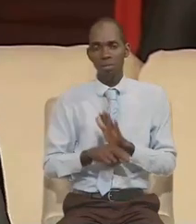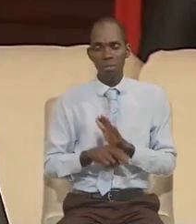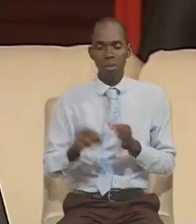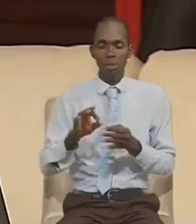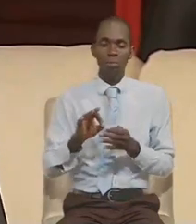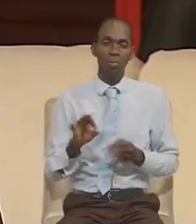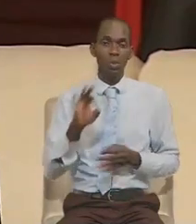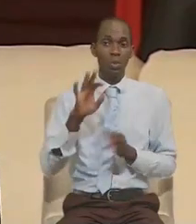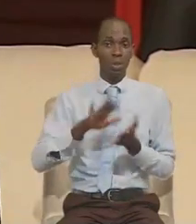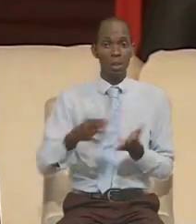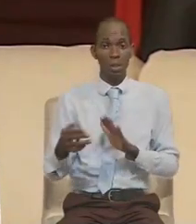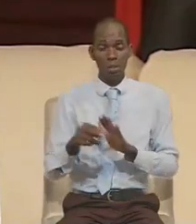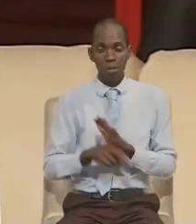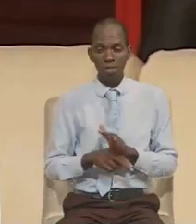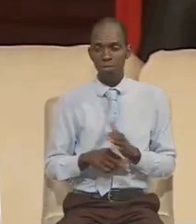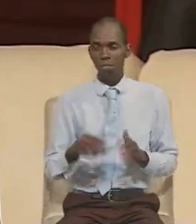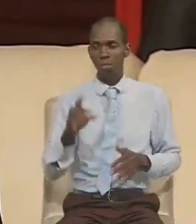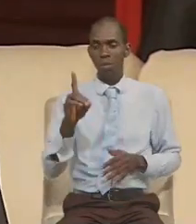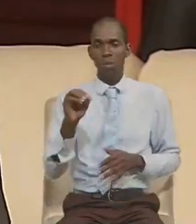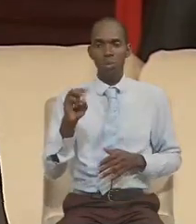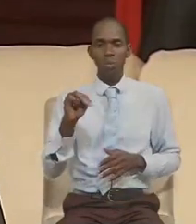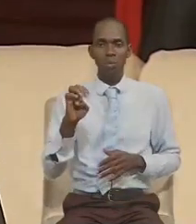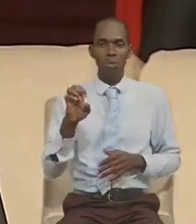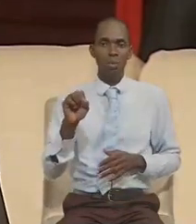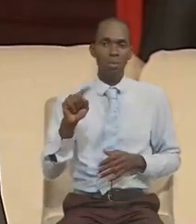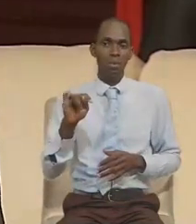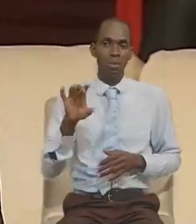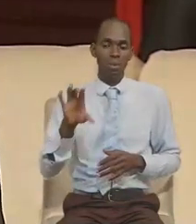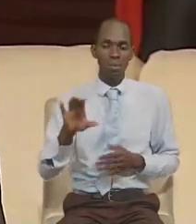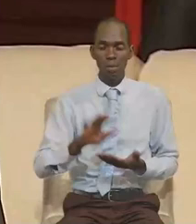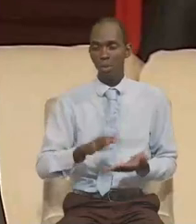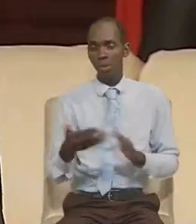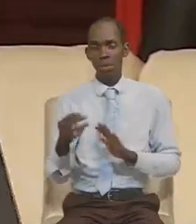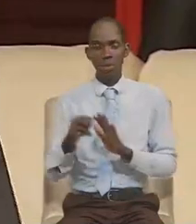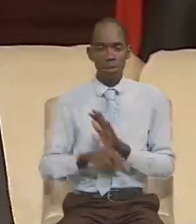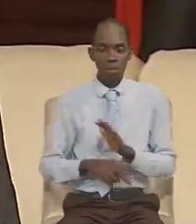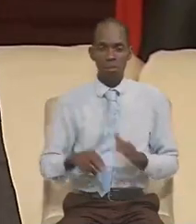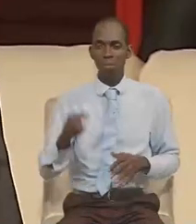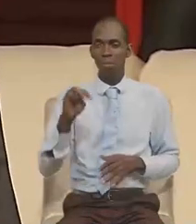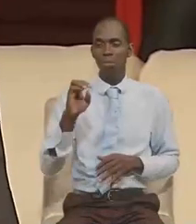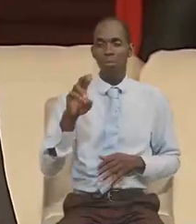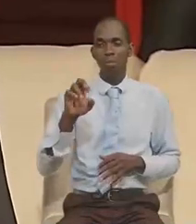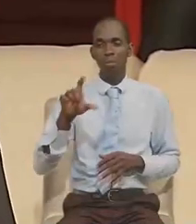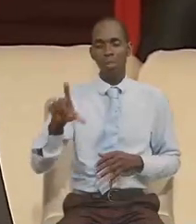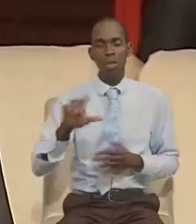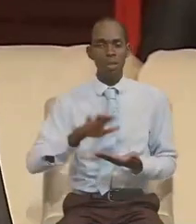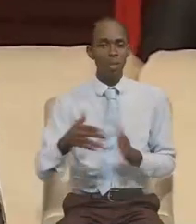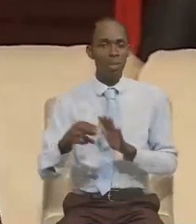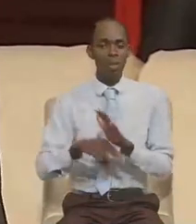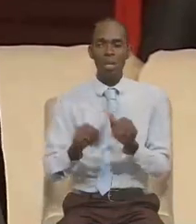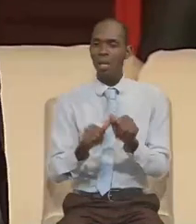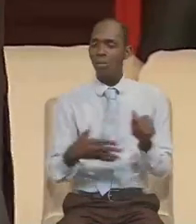la mort domestique, la vie morte, la mort morale, tout autour de toi est mort.